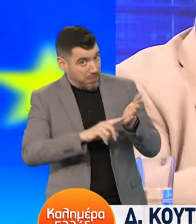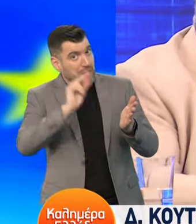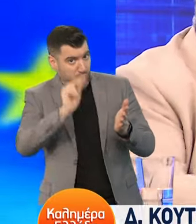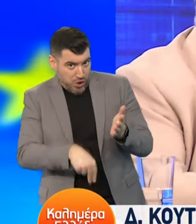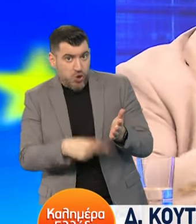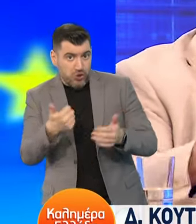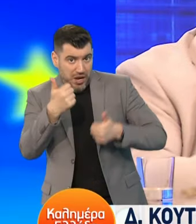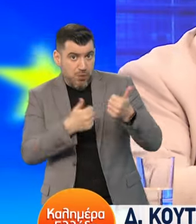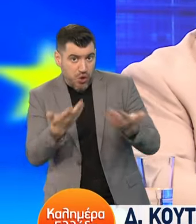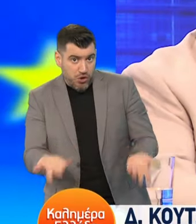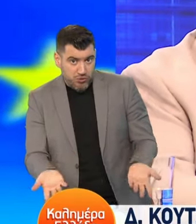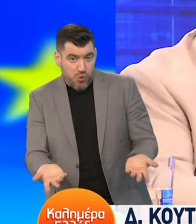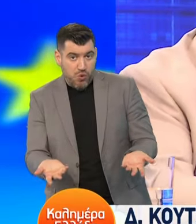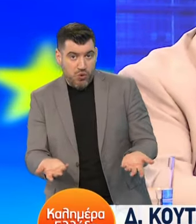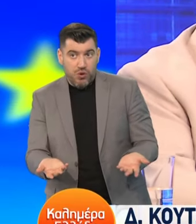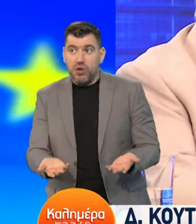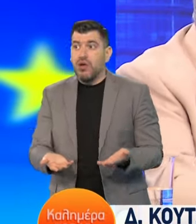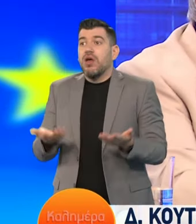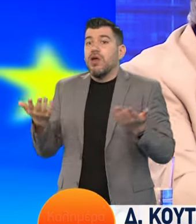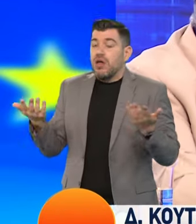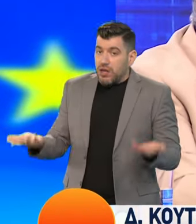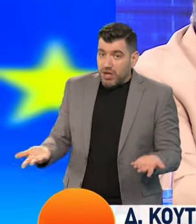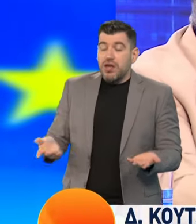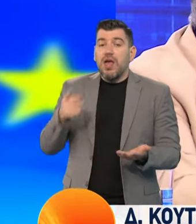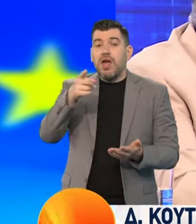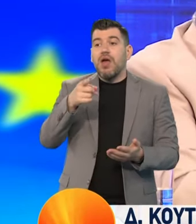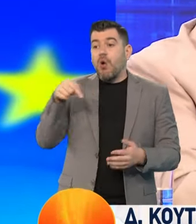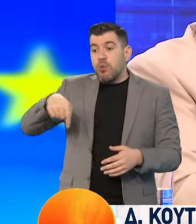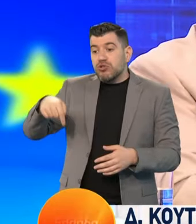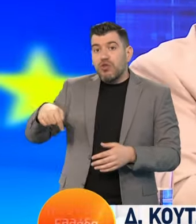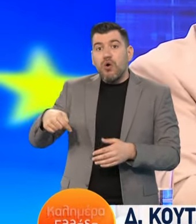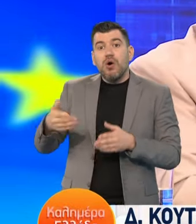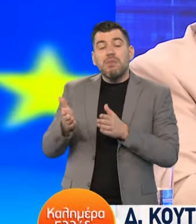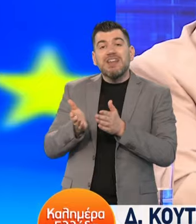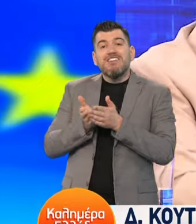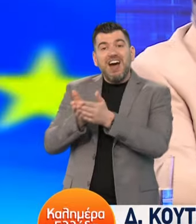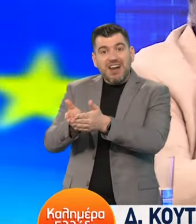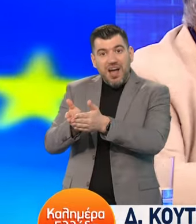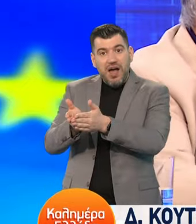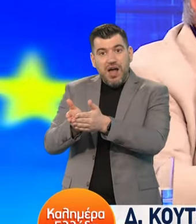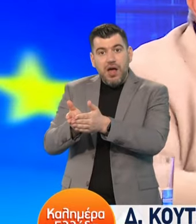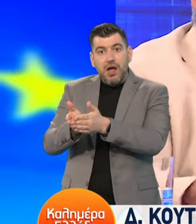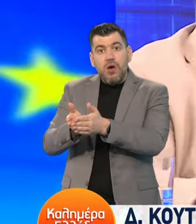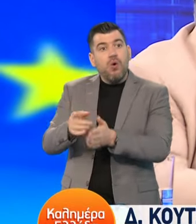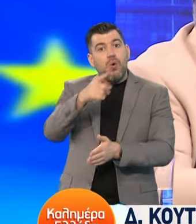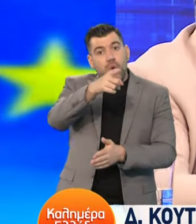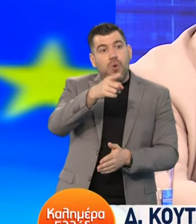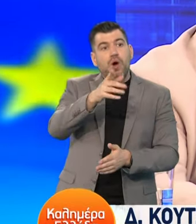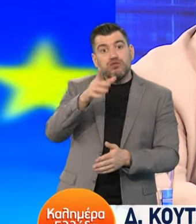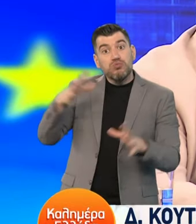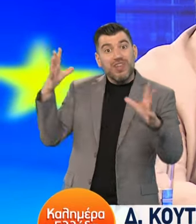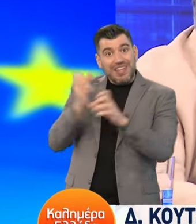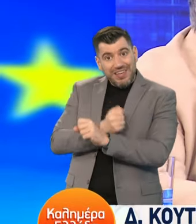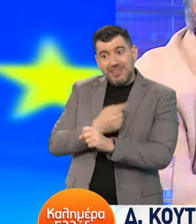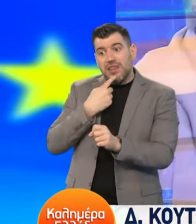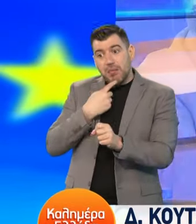Θα πει ο άλλος ότι είναι από εδώ, από το διαγωνισμό. Άρα υπάρχει η διαφάνεια. Πρέπει να το δηλώσει. Δεν μπορεί να το δώσει, να η το χαρίσει